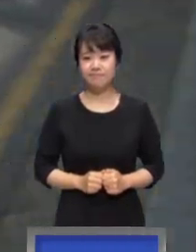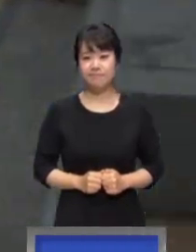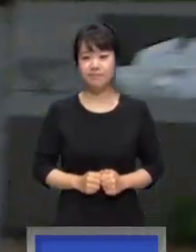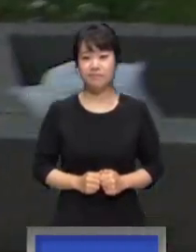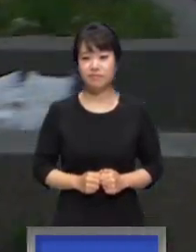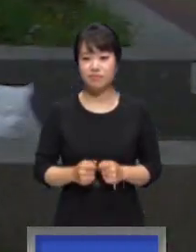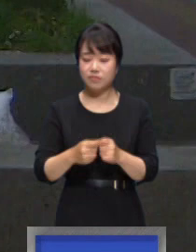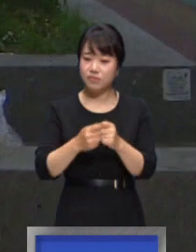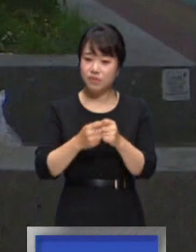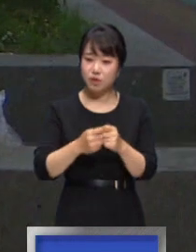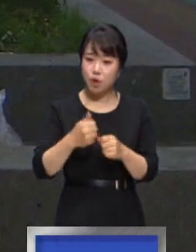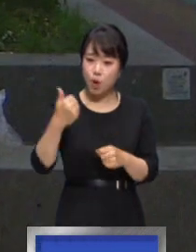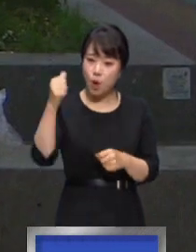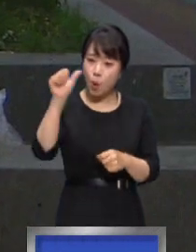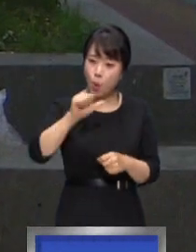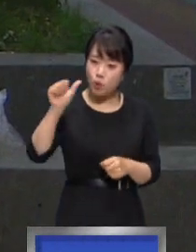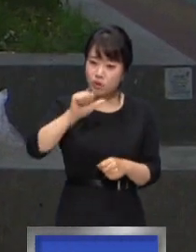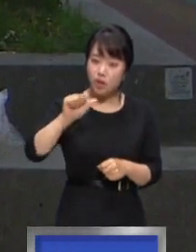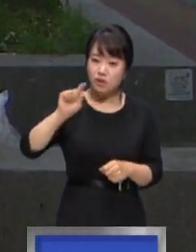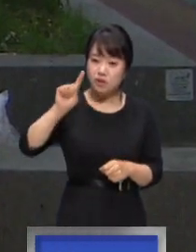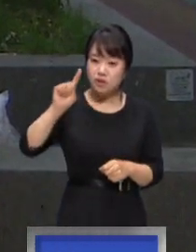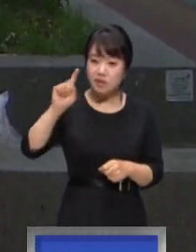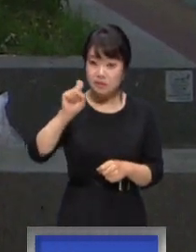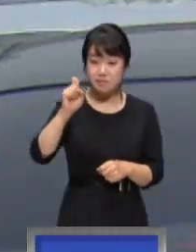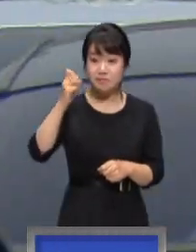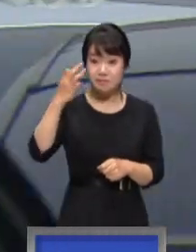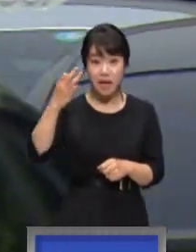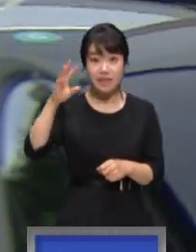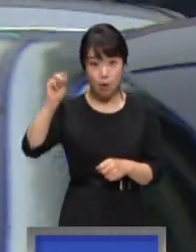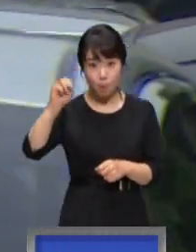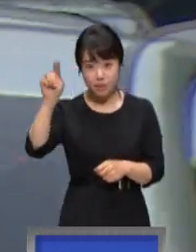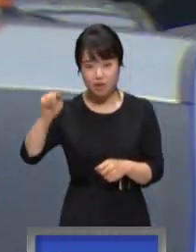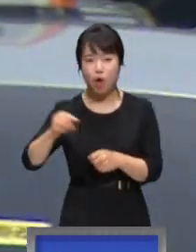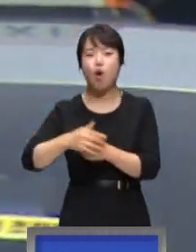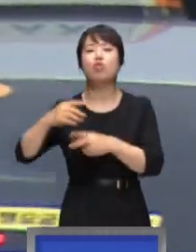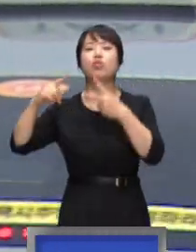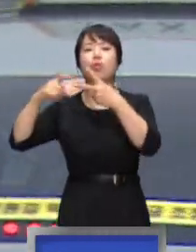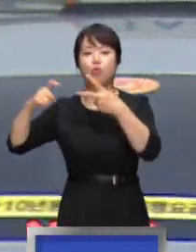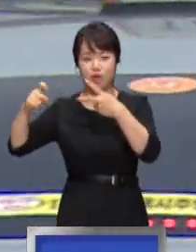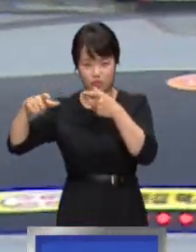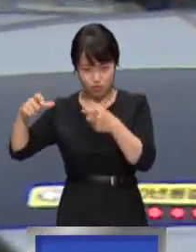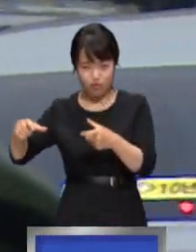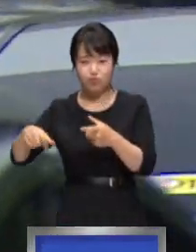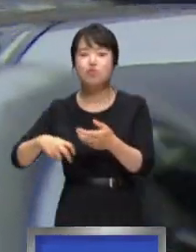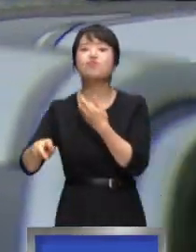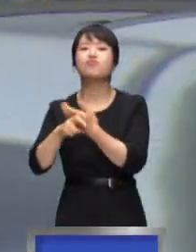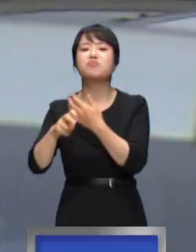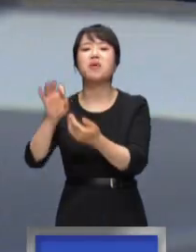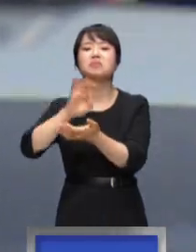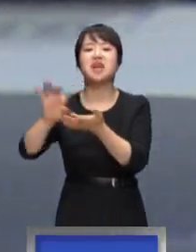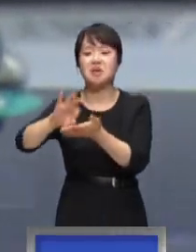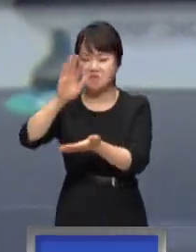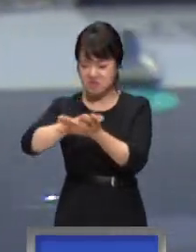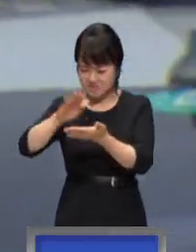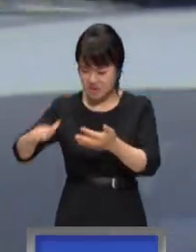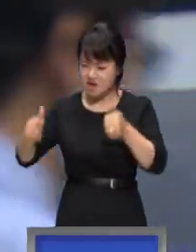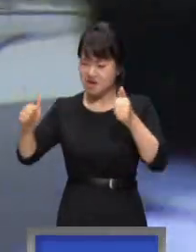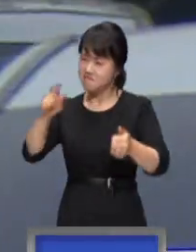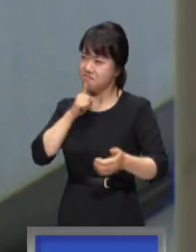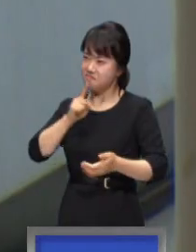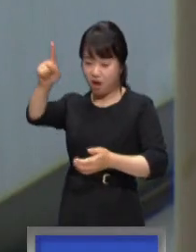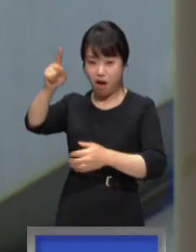약 5,414제곱미터 되는 경희대 앞 도로를 동대문구가 무단점유했다는 내용으로 시작된